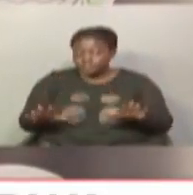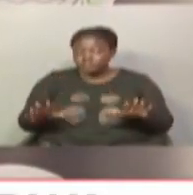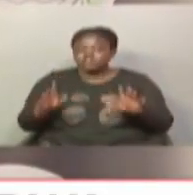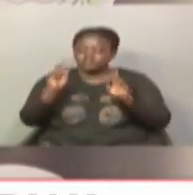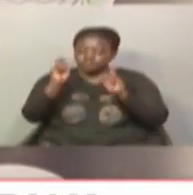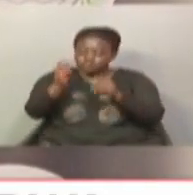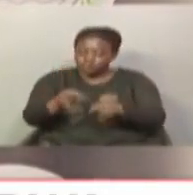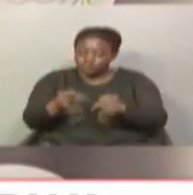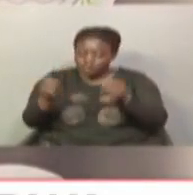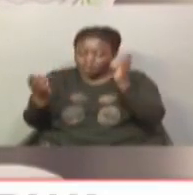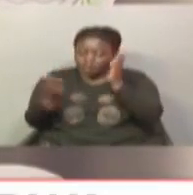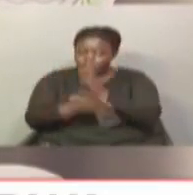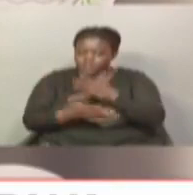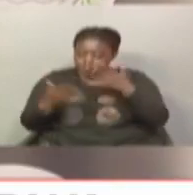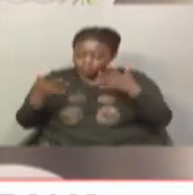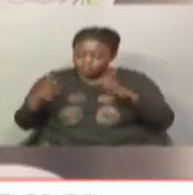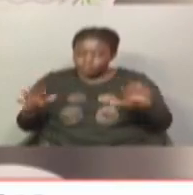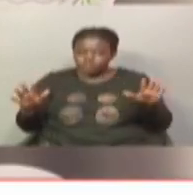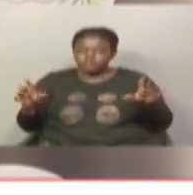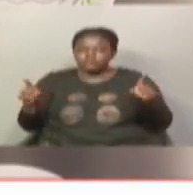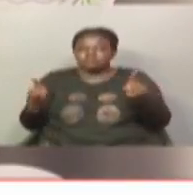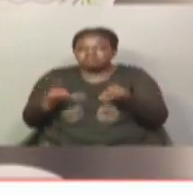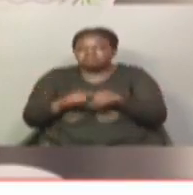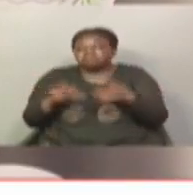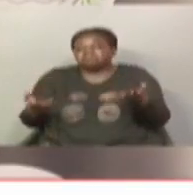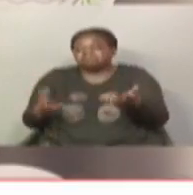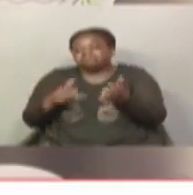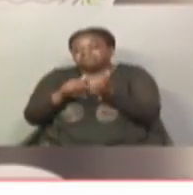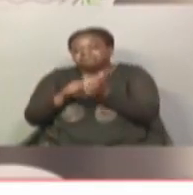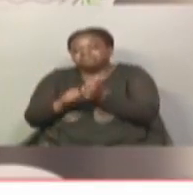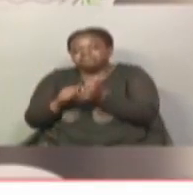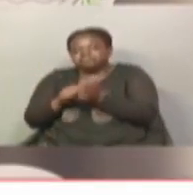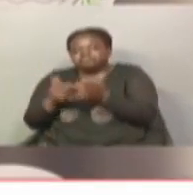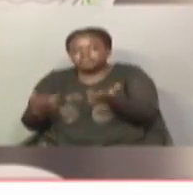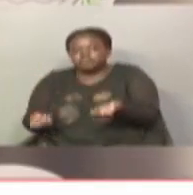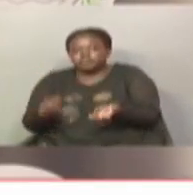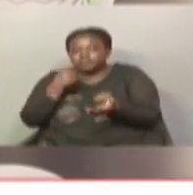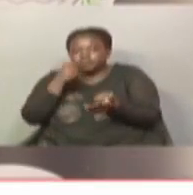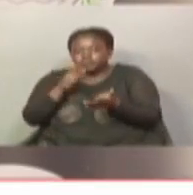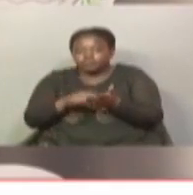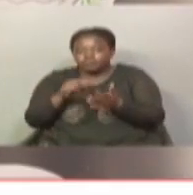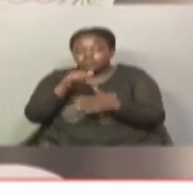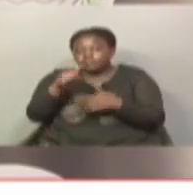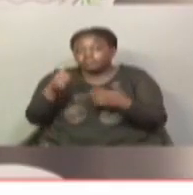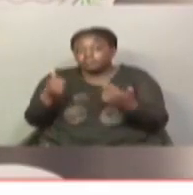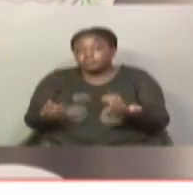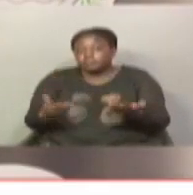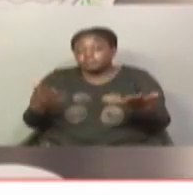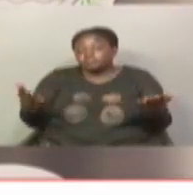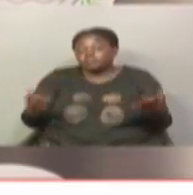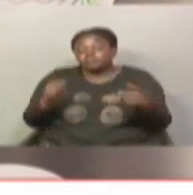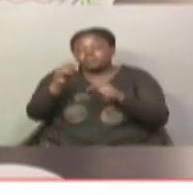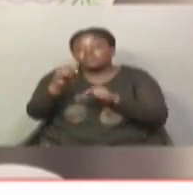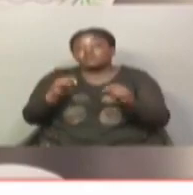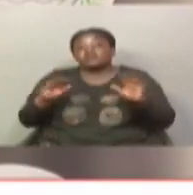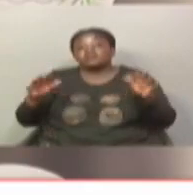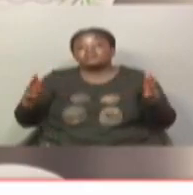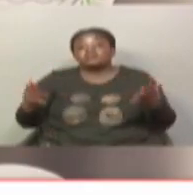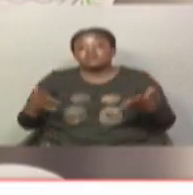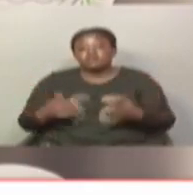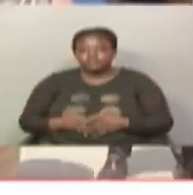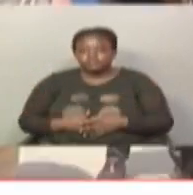okungudde kasooli wo, okungudde ebijanjaalo byo, wheat ng'abali abali esebbeyi, mubikwata mutya zino